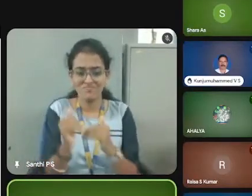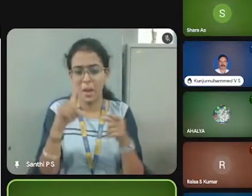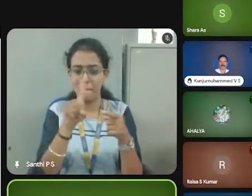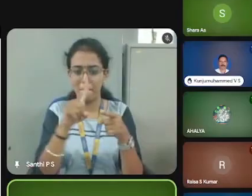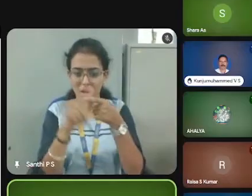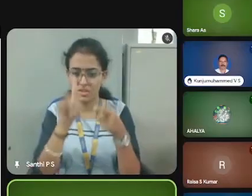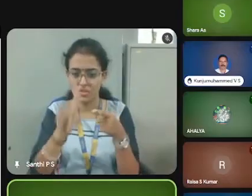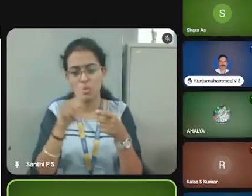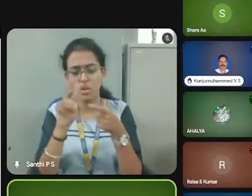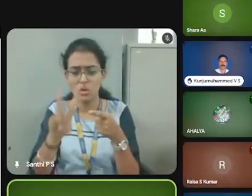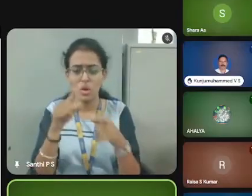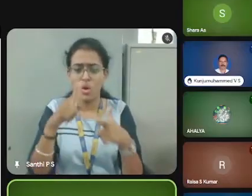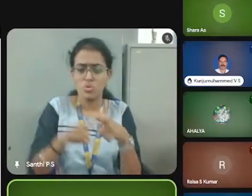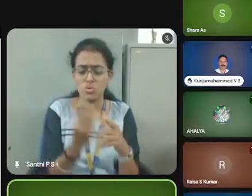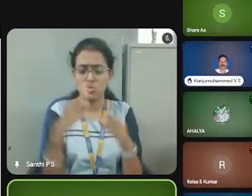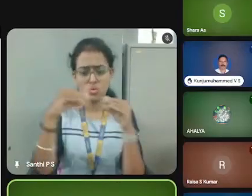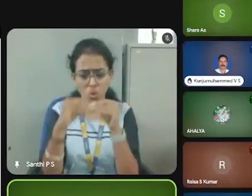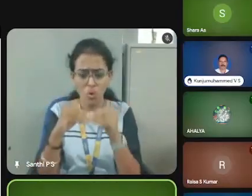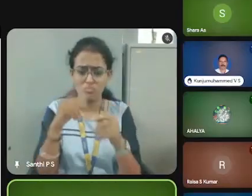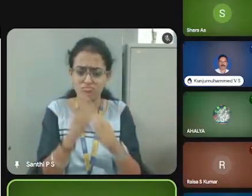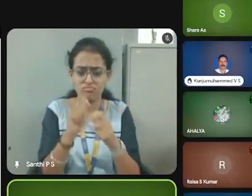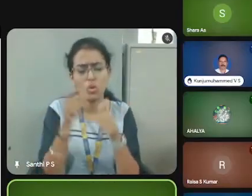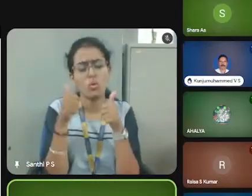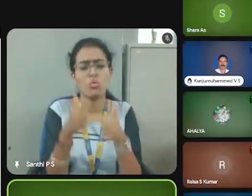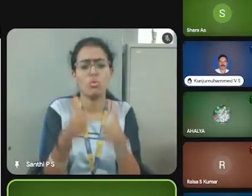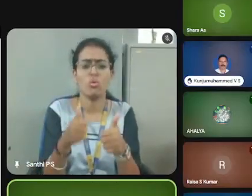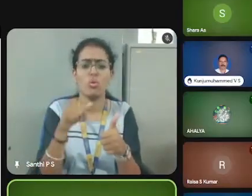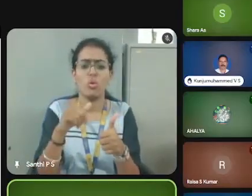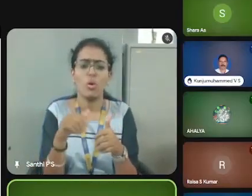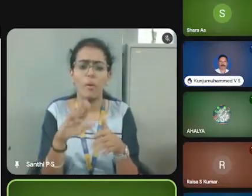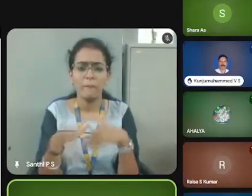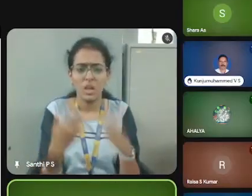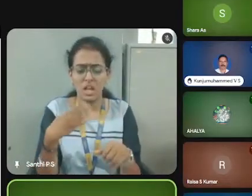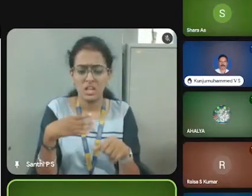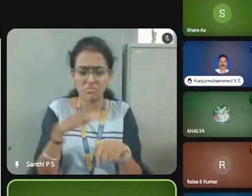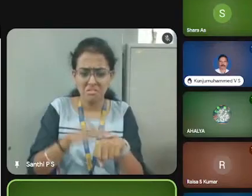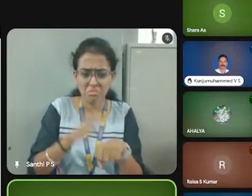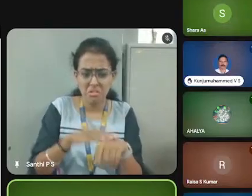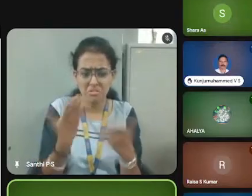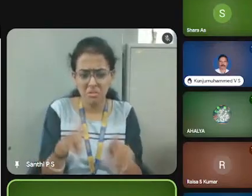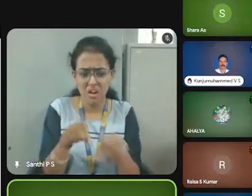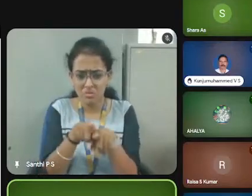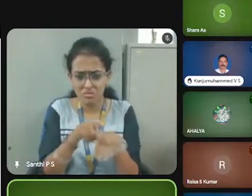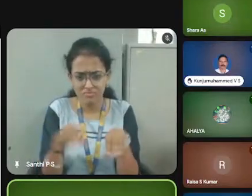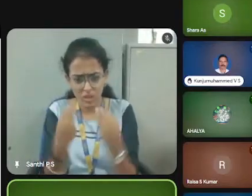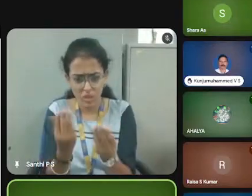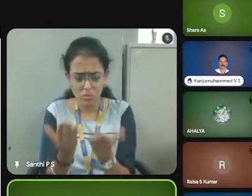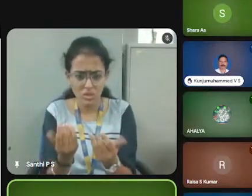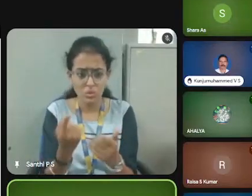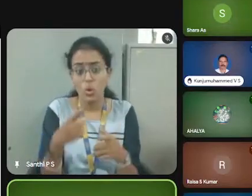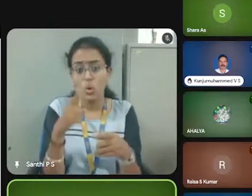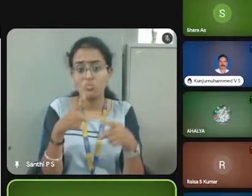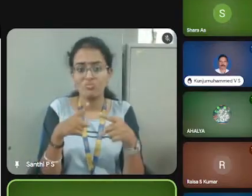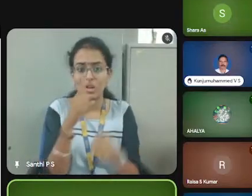ജോബിൽ നല്ല രീതിയിൽ പെർഫോമൻസ് കാഴ്ചവെക്കുകയും ചെയ്യുന്നുണ്ട്. അപ്പൊ അതിനെന്തെങ്കിലും നമ്മുടെ എക്സ്പീരിയൻസിലുള്ള എക്സാമ്പിൾസ് പറയാമോ? ടീച്ചിങ്